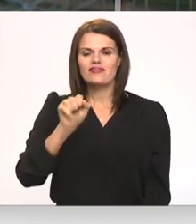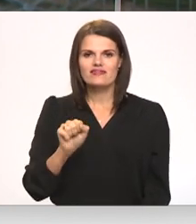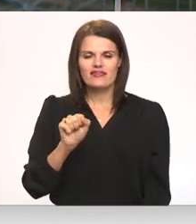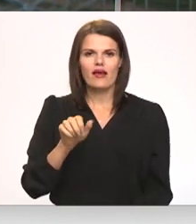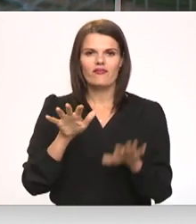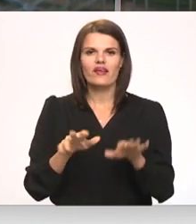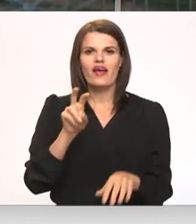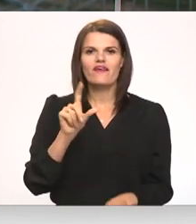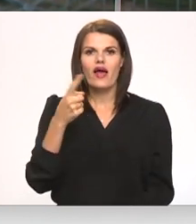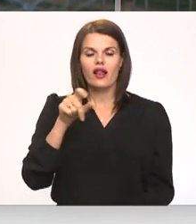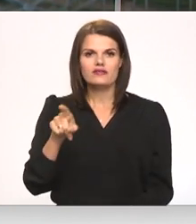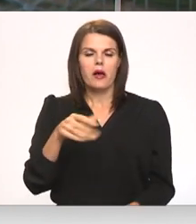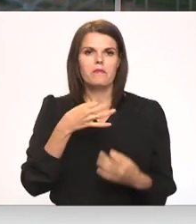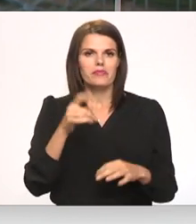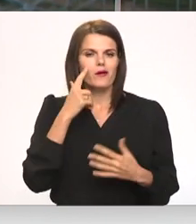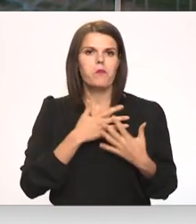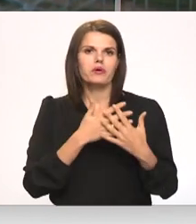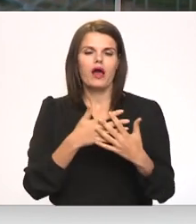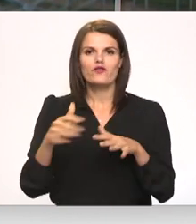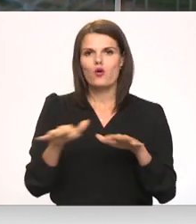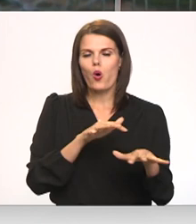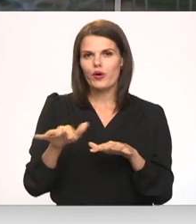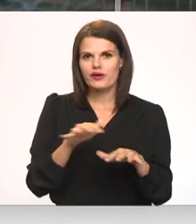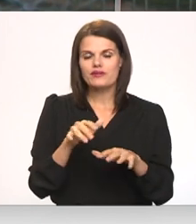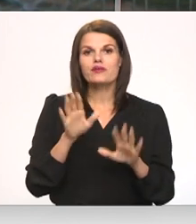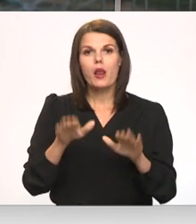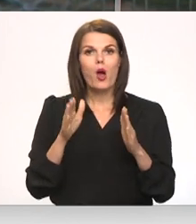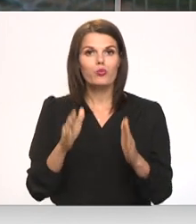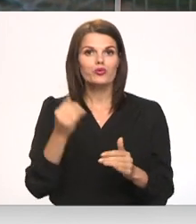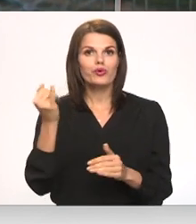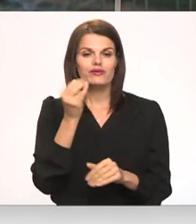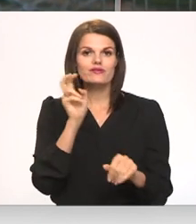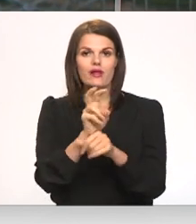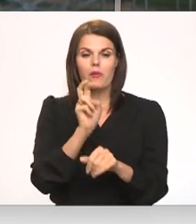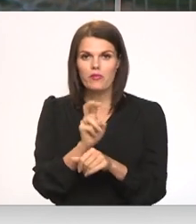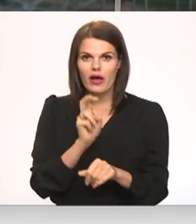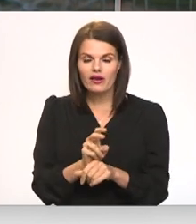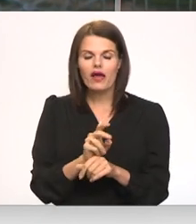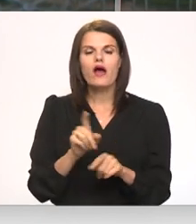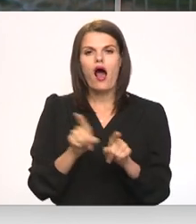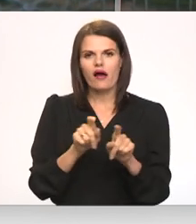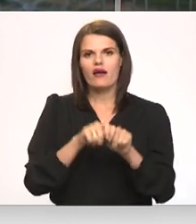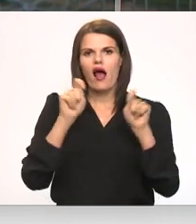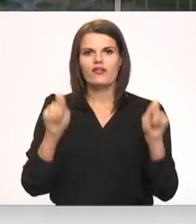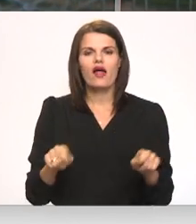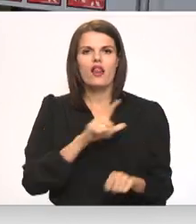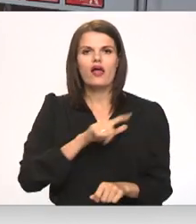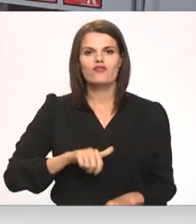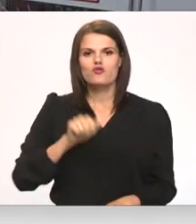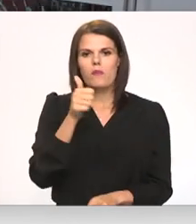iecirkņa organizētāji nu pat atklājuši latviešu mākslinieku darbu izstādi. Vairāk stāsta mūsu korespondente Lielbritānijā Ilze Kalve.